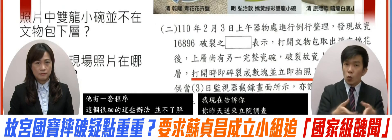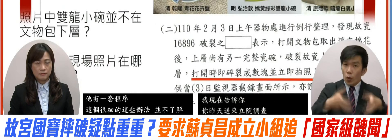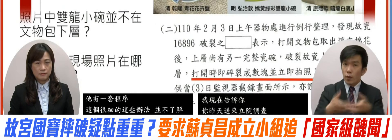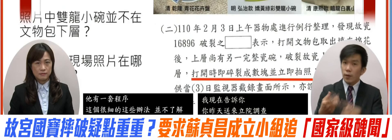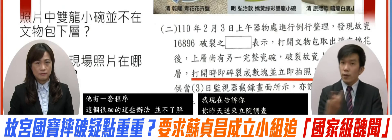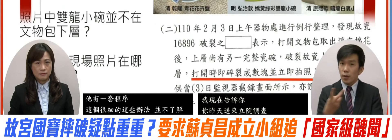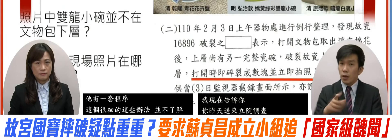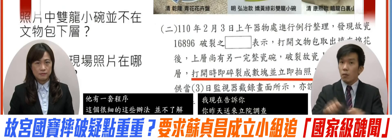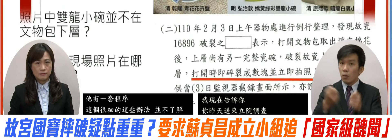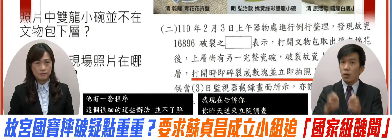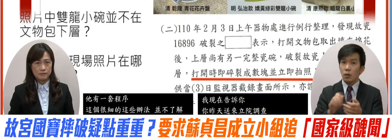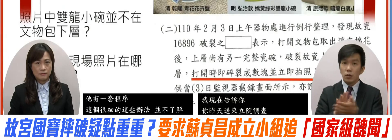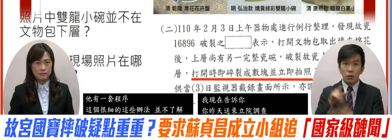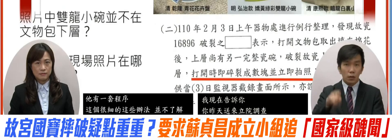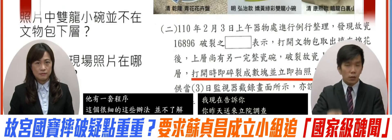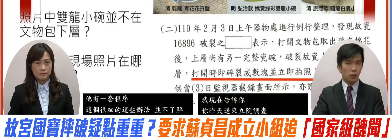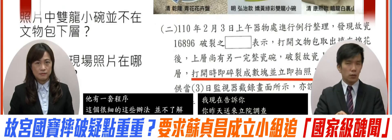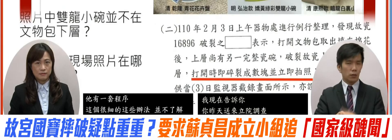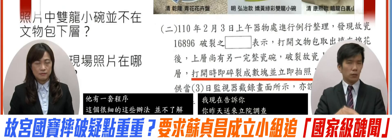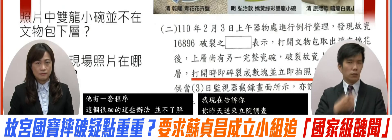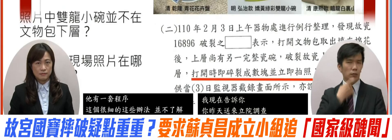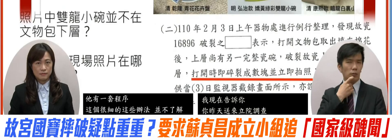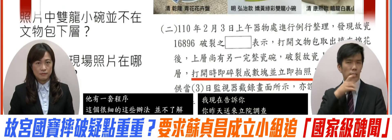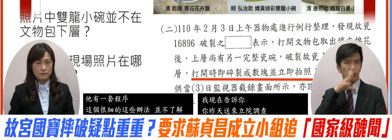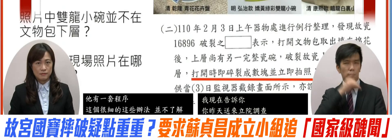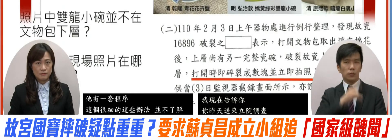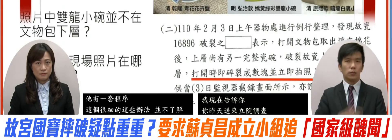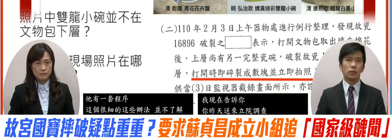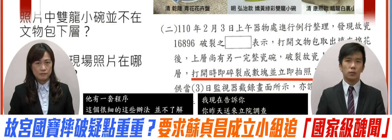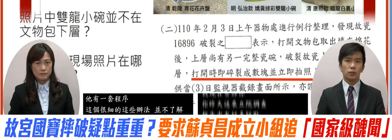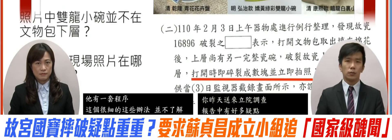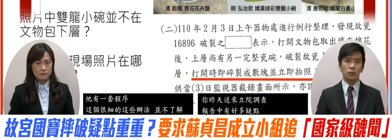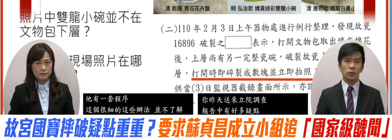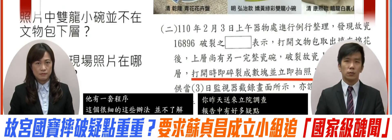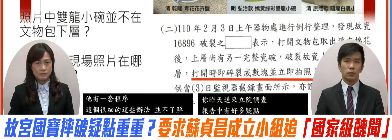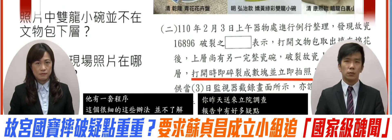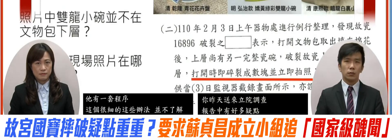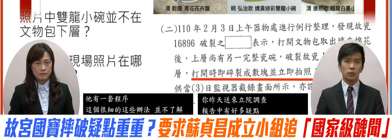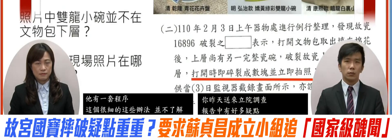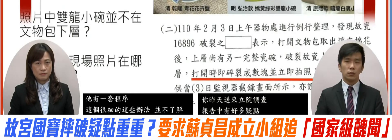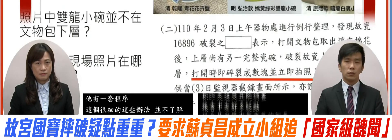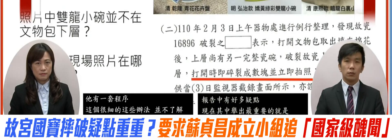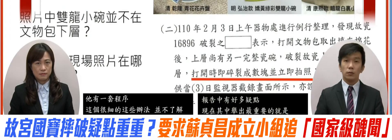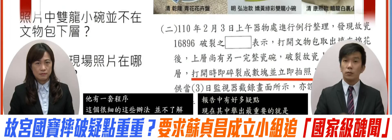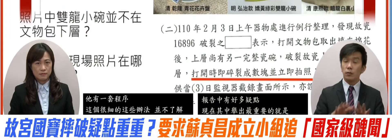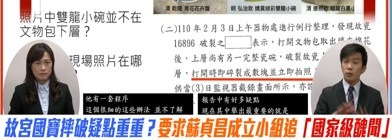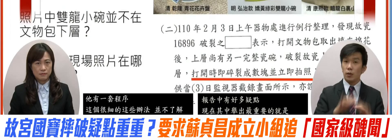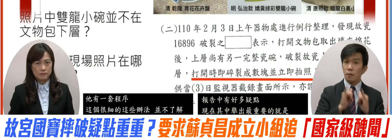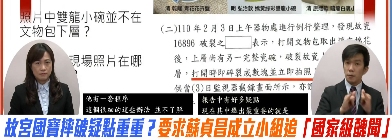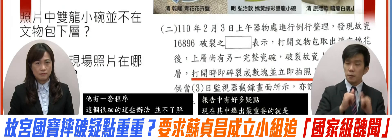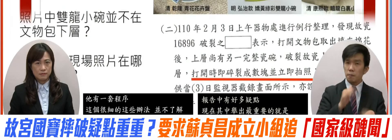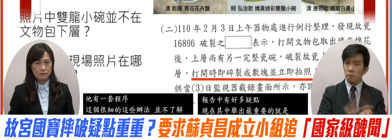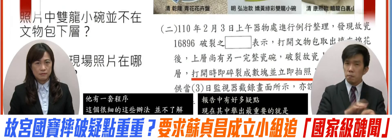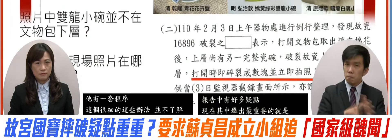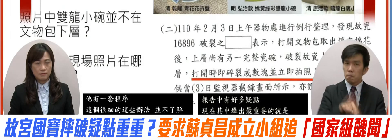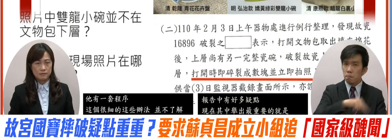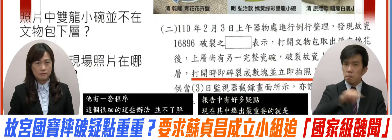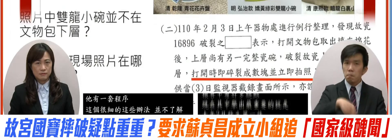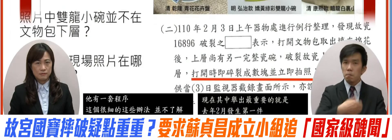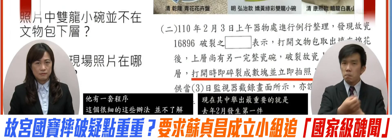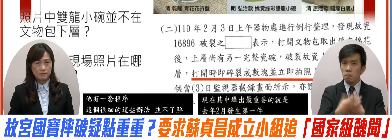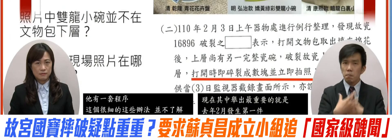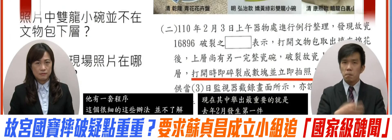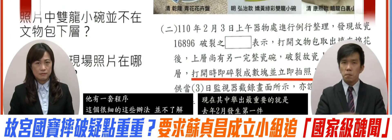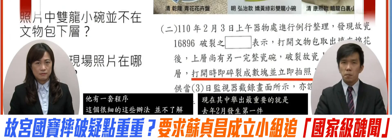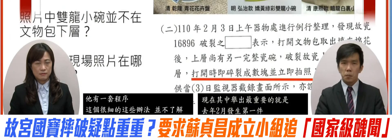损的本身它引起外界最多的疑点，当时很多的外界。现在很多的外界专家都告诉我，也都在